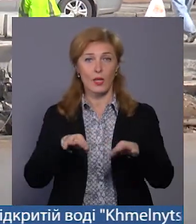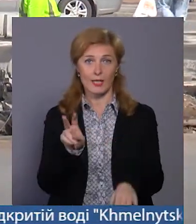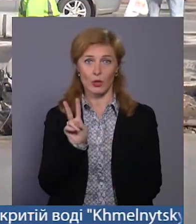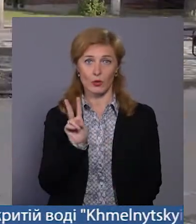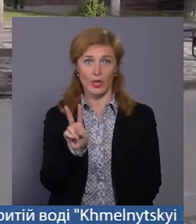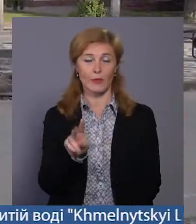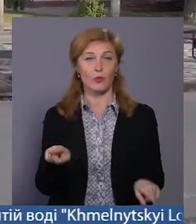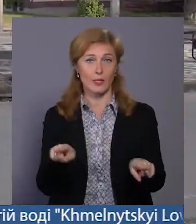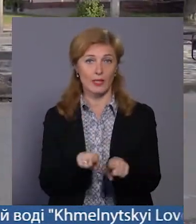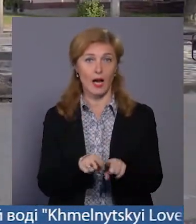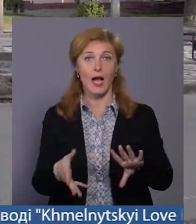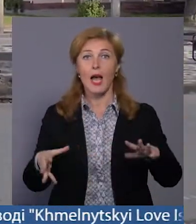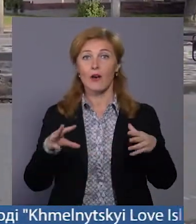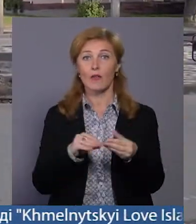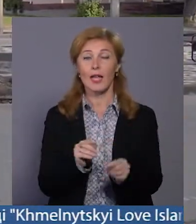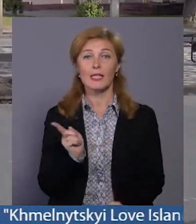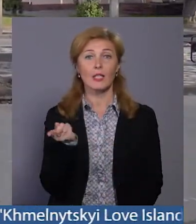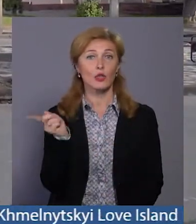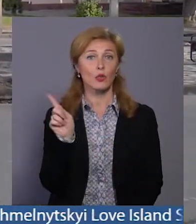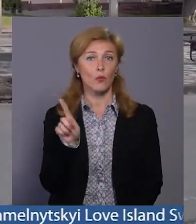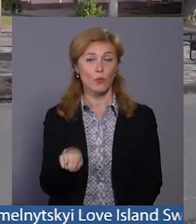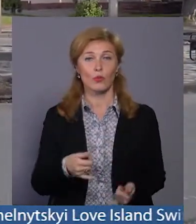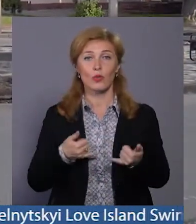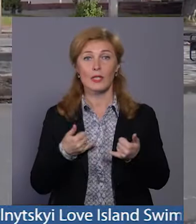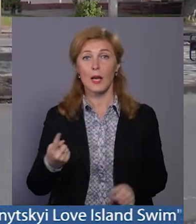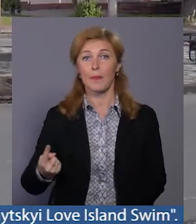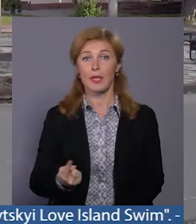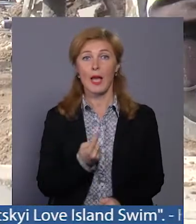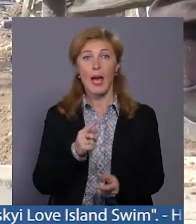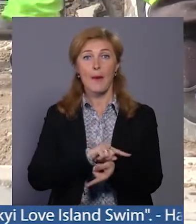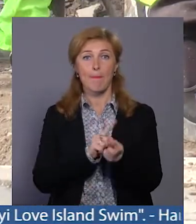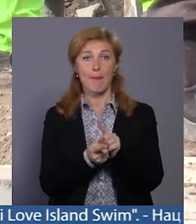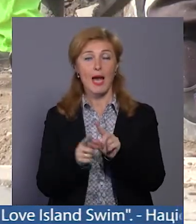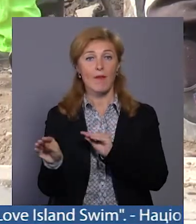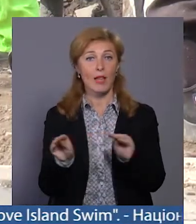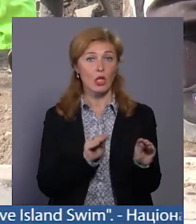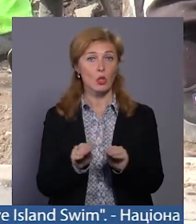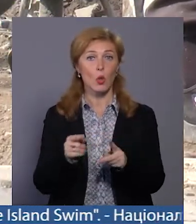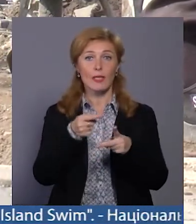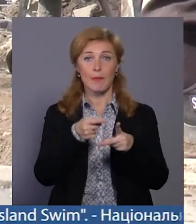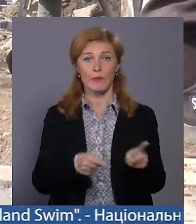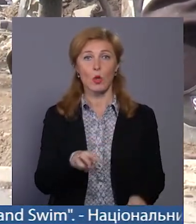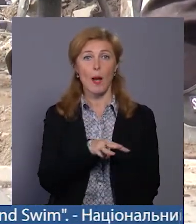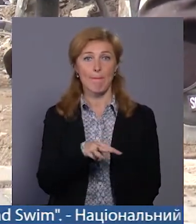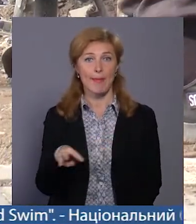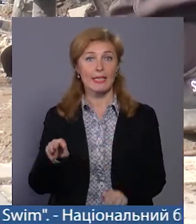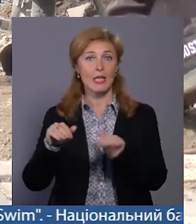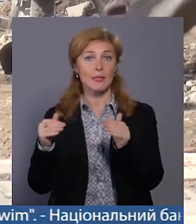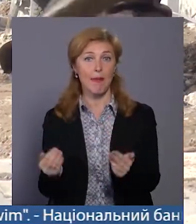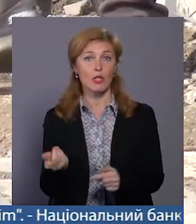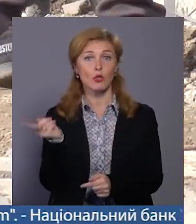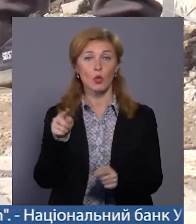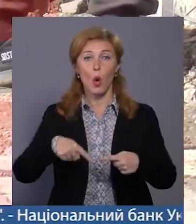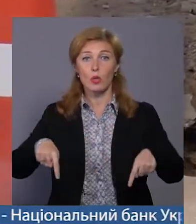Так? Власне, тому зараз підрядник перевлаштовує на 1,5 метри, зменшує той